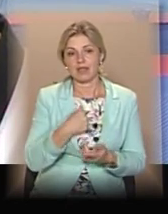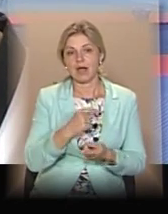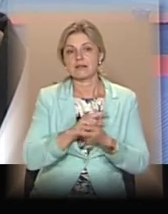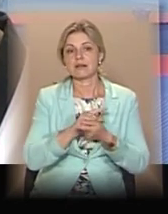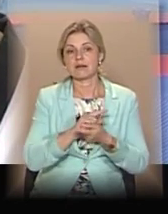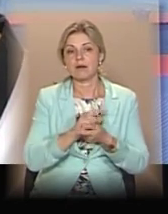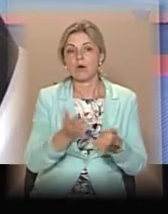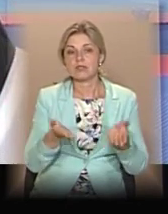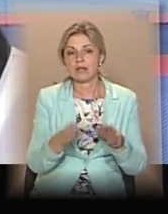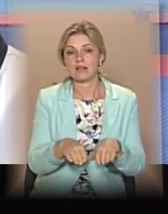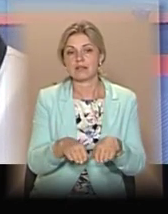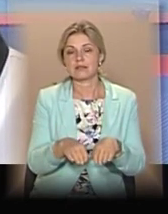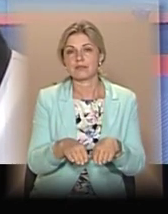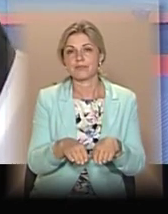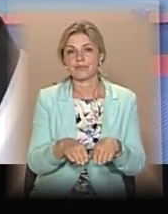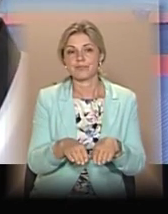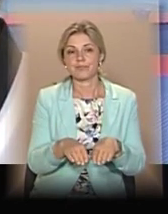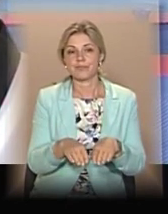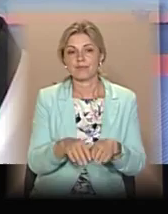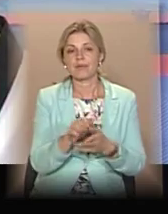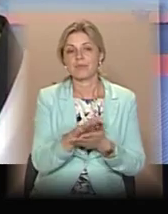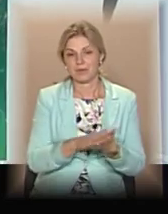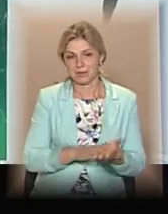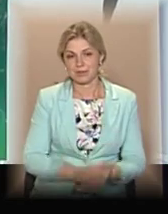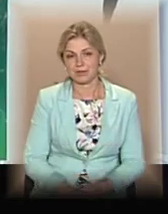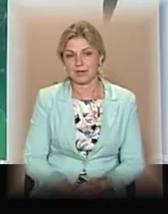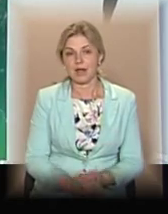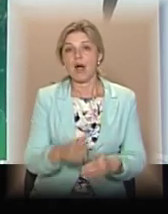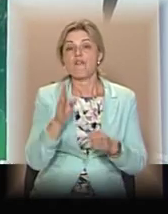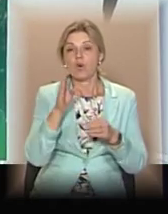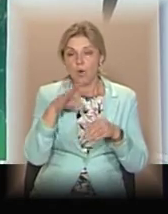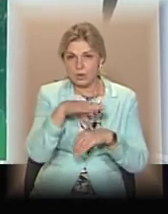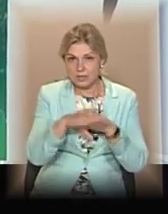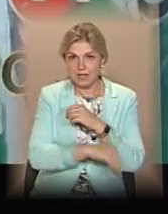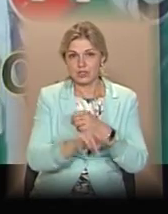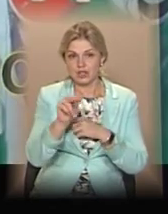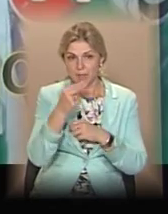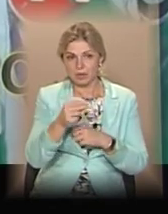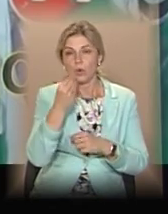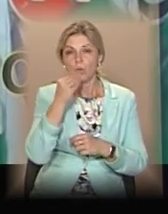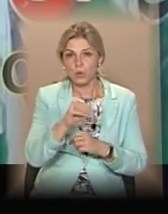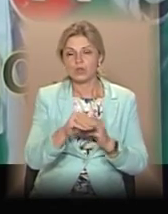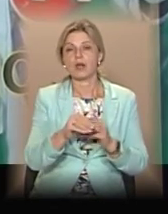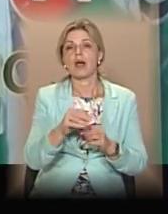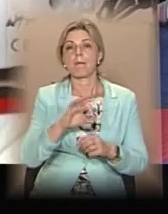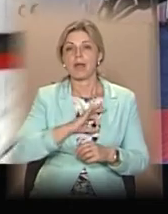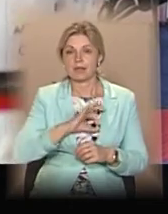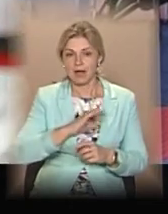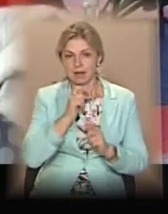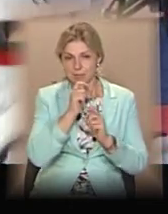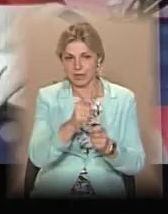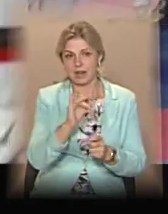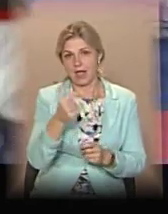осталась вот так продолжать. По закінченню чемпіонату найкращих відзначили медалями та